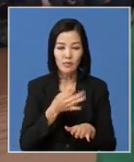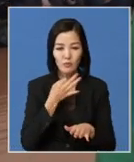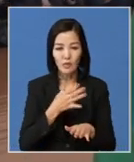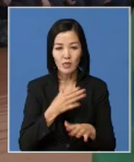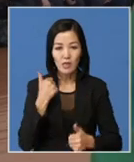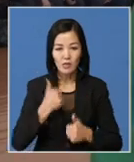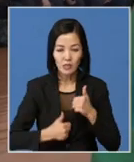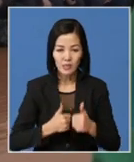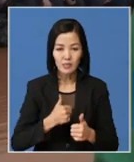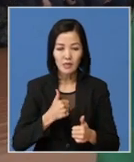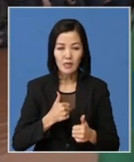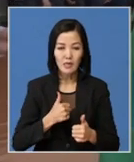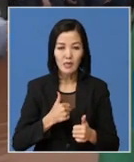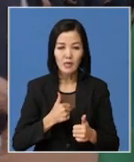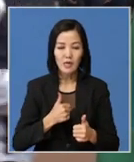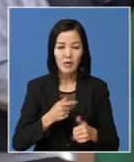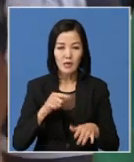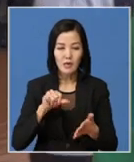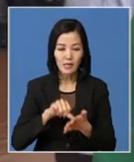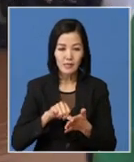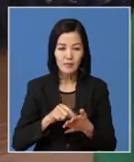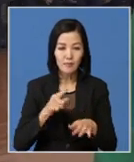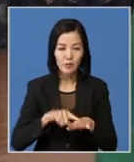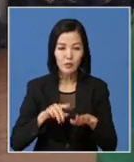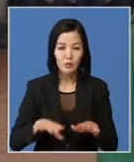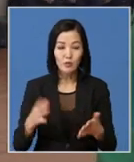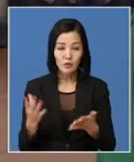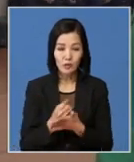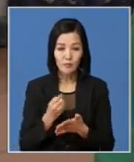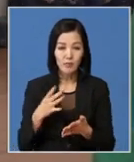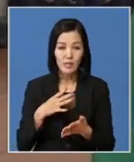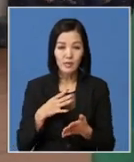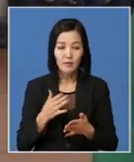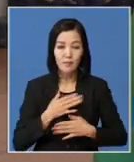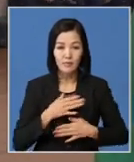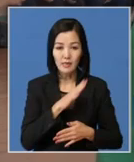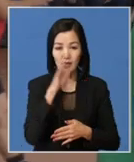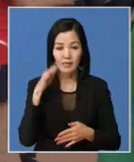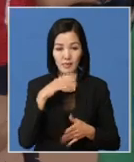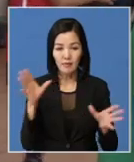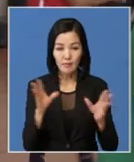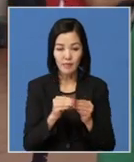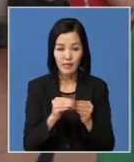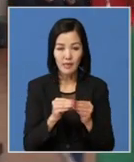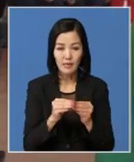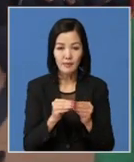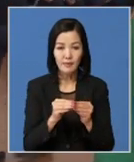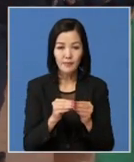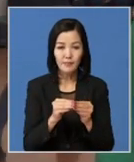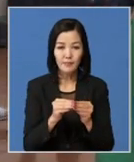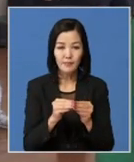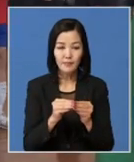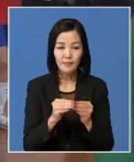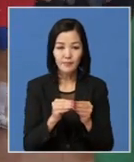жарыстарға қатысып, бірінші орынды алып келе жатыр. Сондықтан біз ата-аналарды жинап, өзіміз оларға